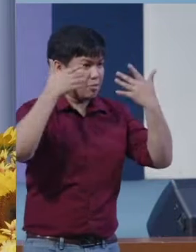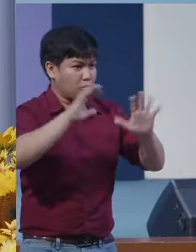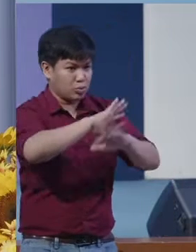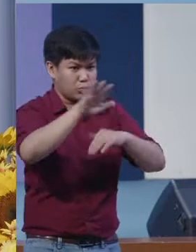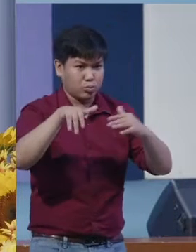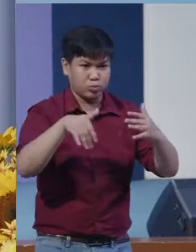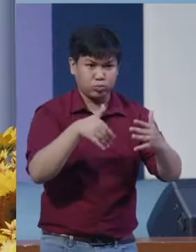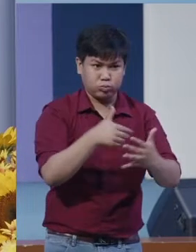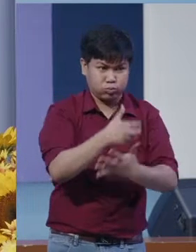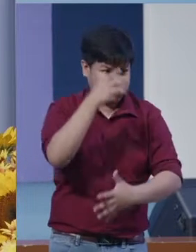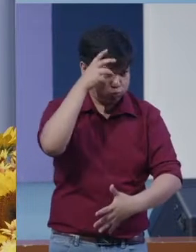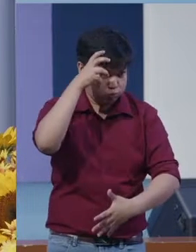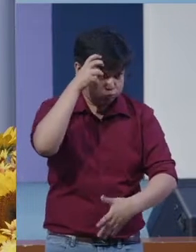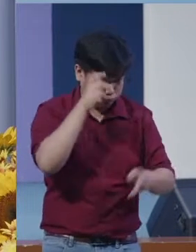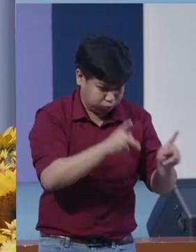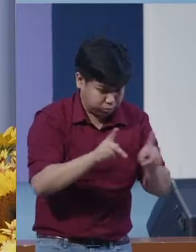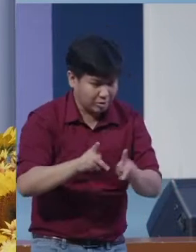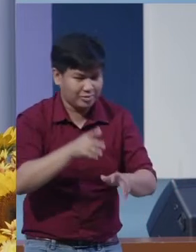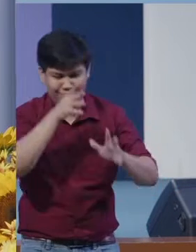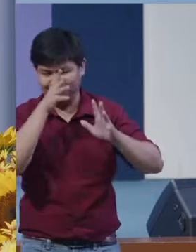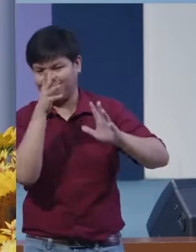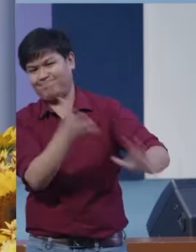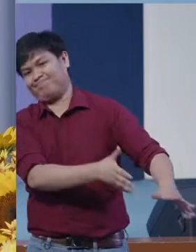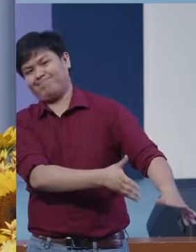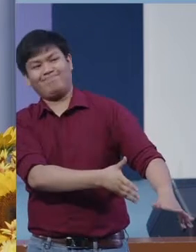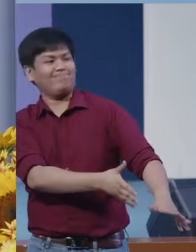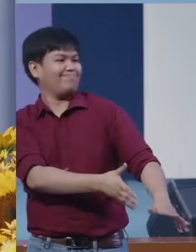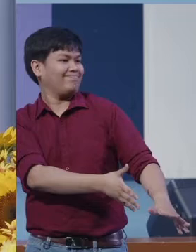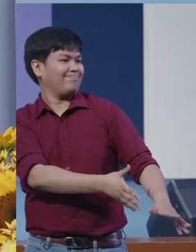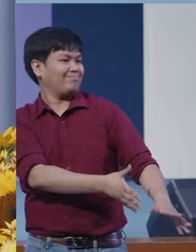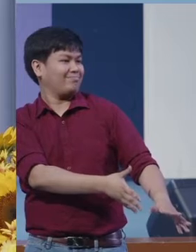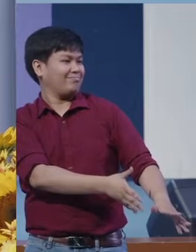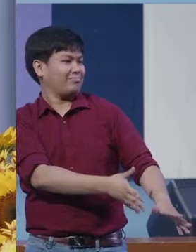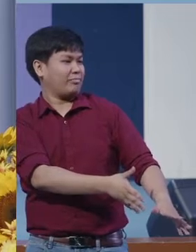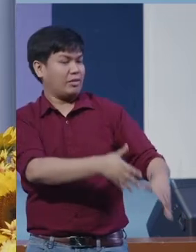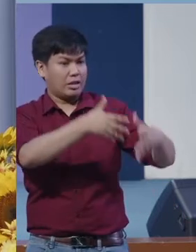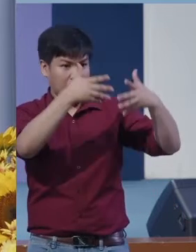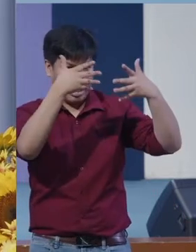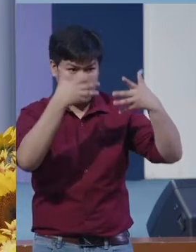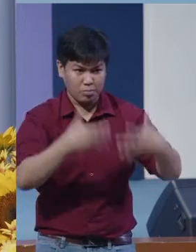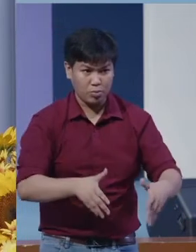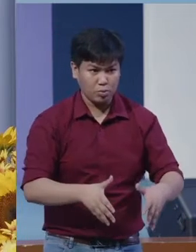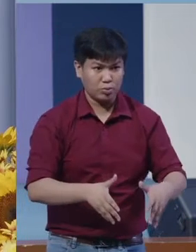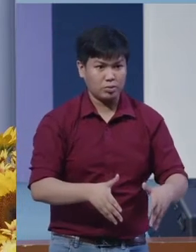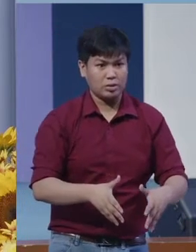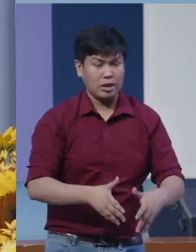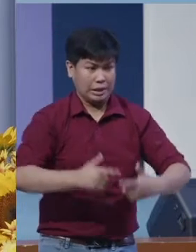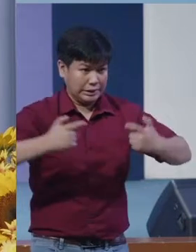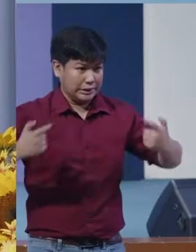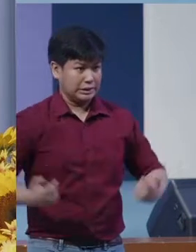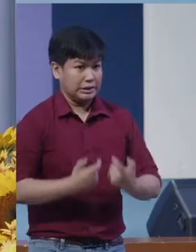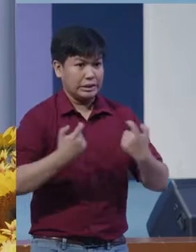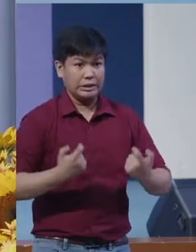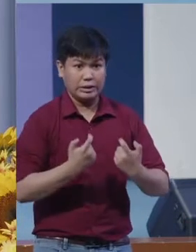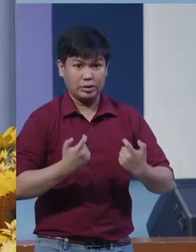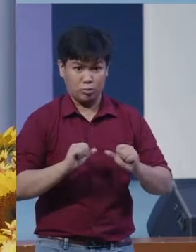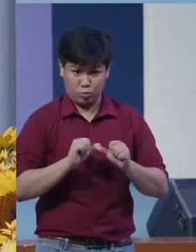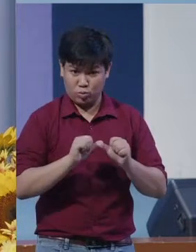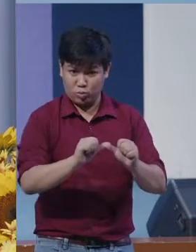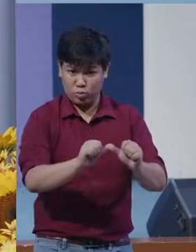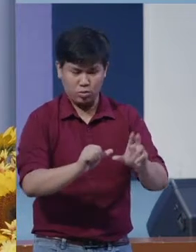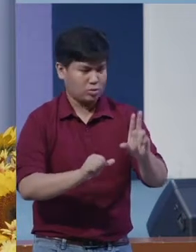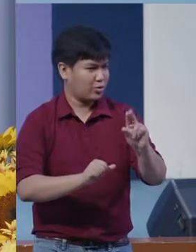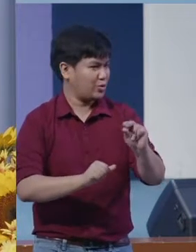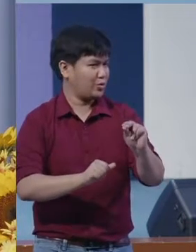talikuran ang kaaway, ang demonyo. Tapos huli sa lahat, talikuran ang kasalanan. Sabi